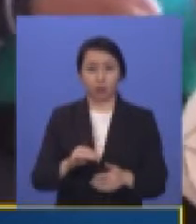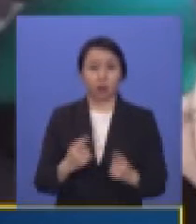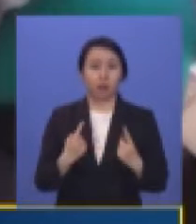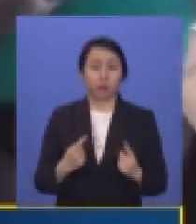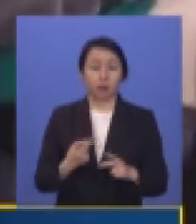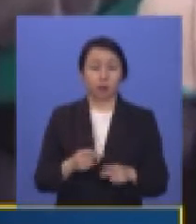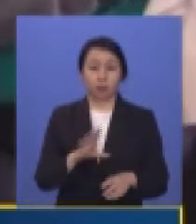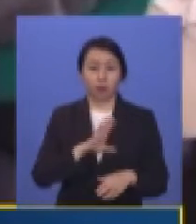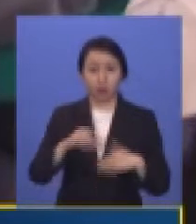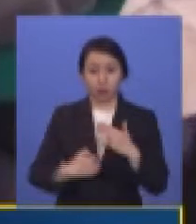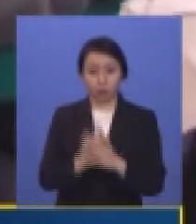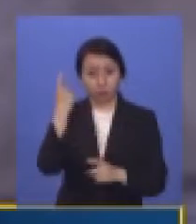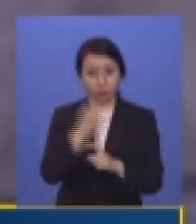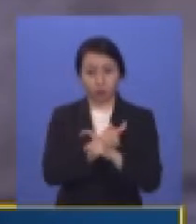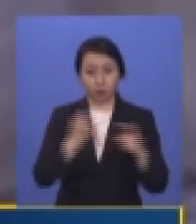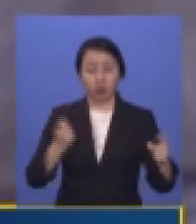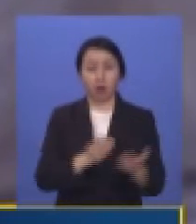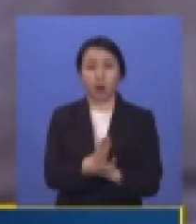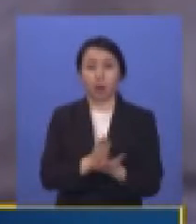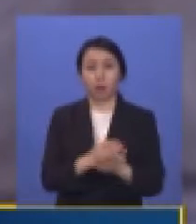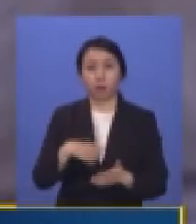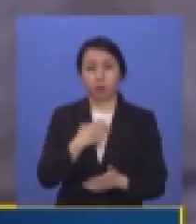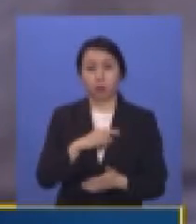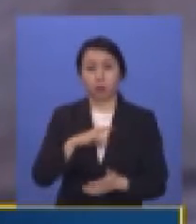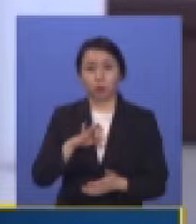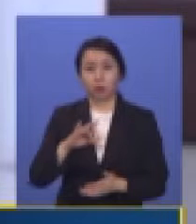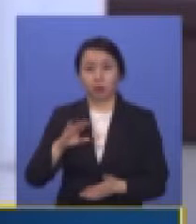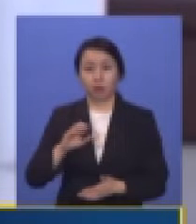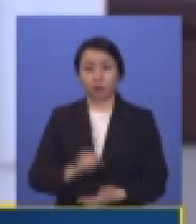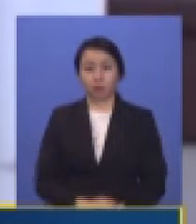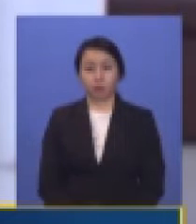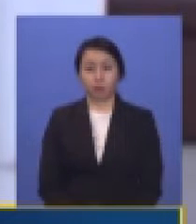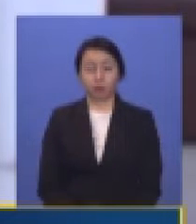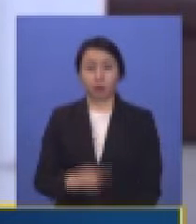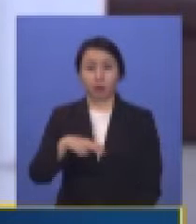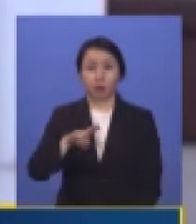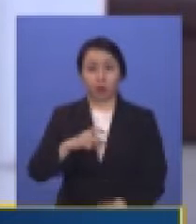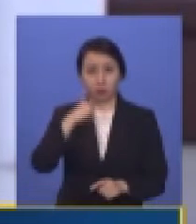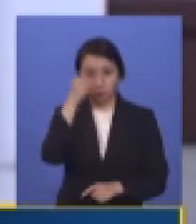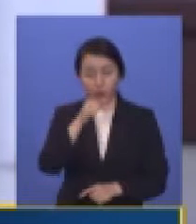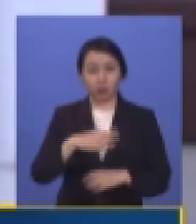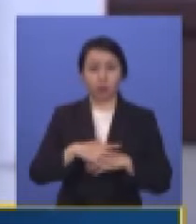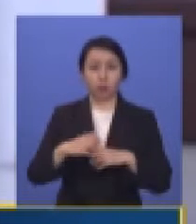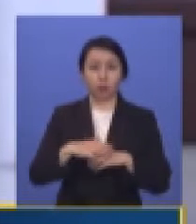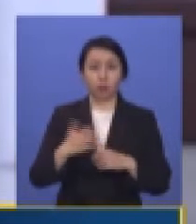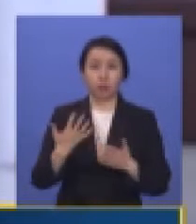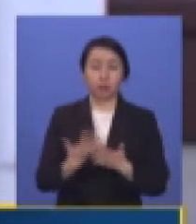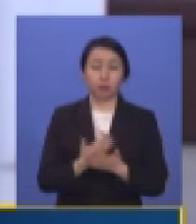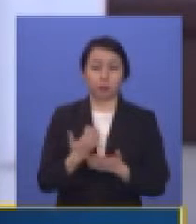известна. Появились новые сведения и о политической роли Макжана Жумабаева. В 2018 года в Кокшетау он